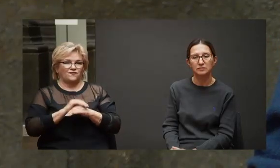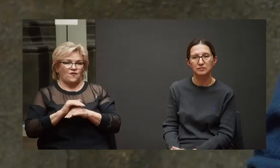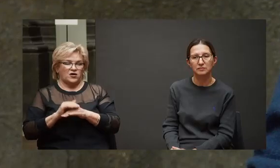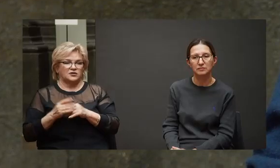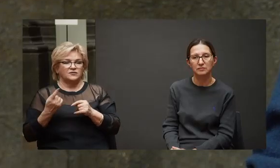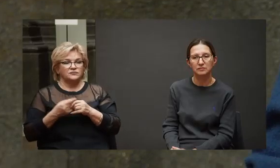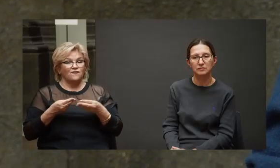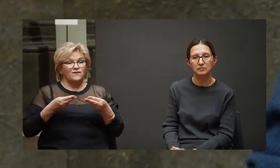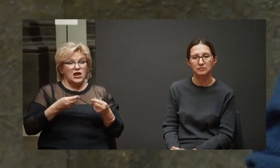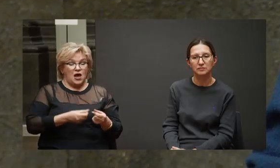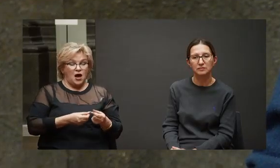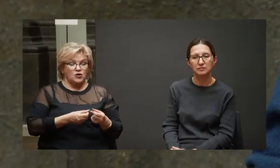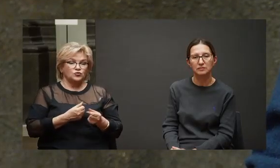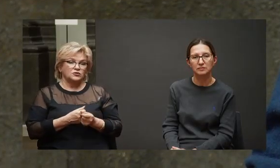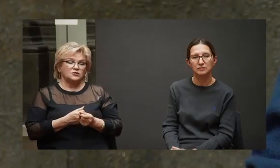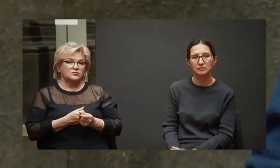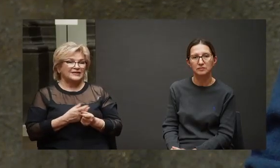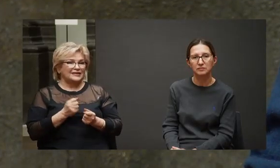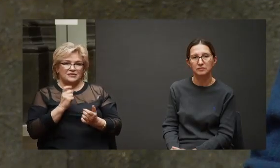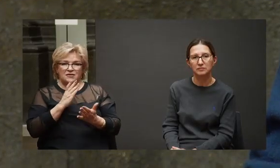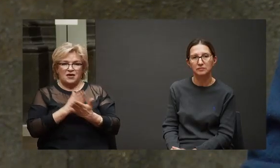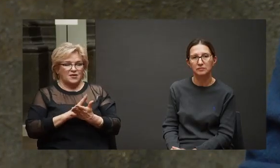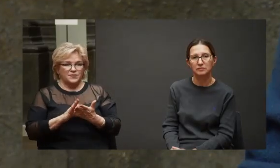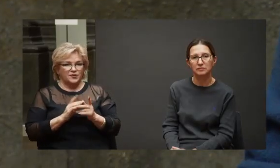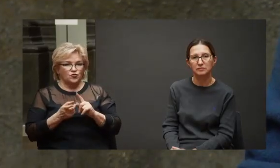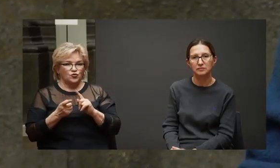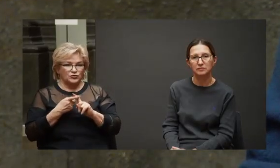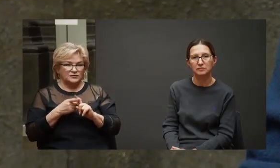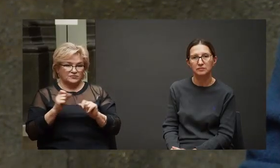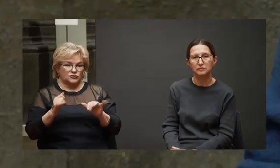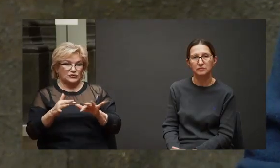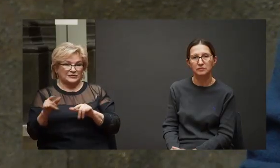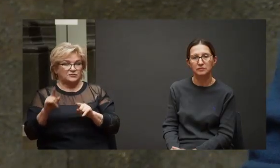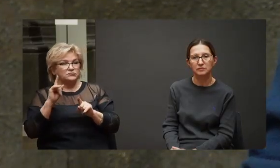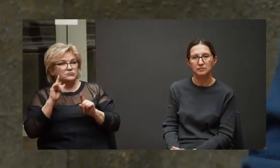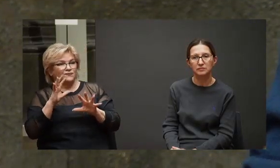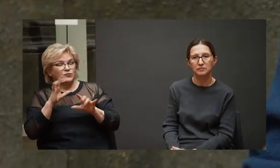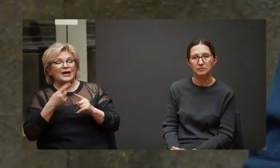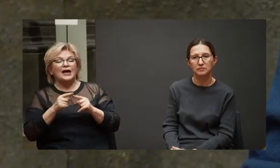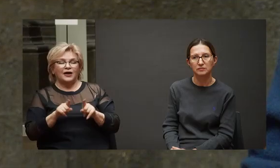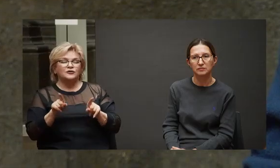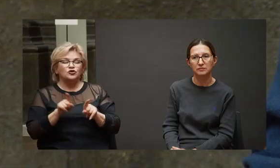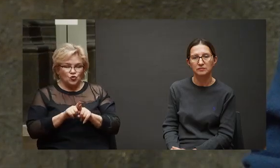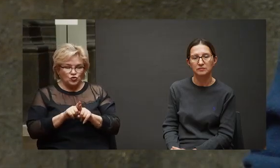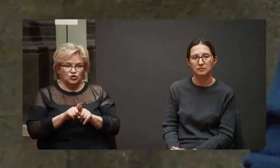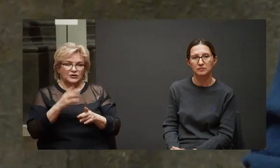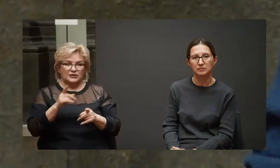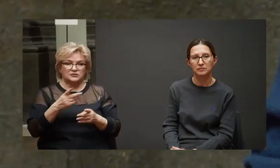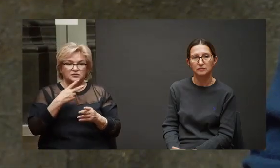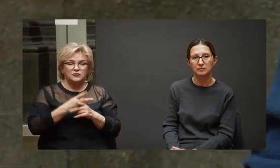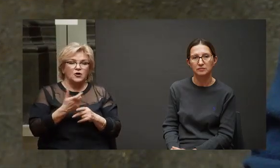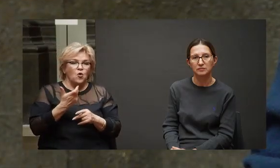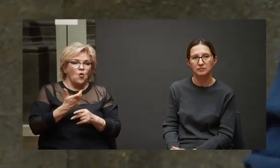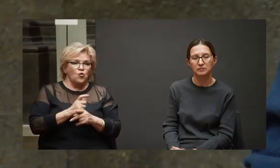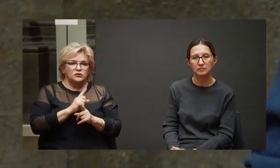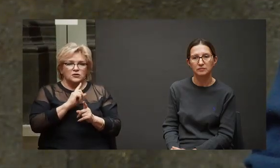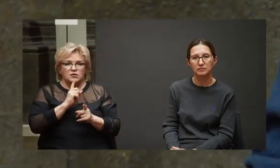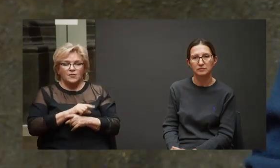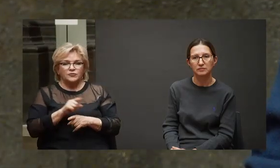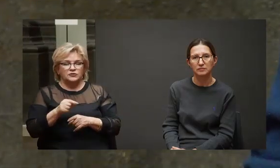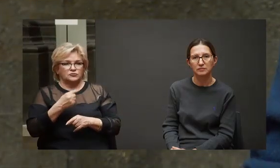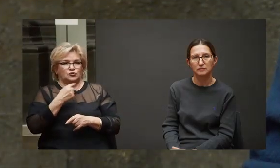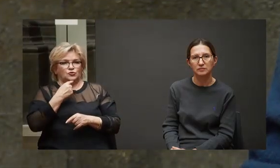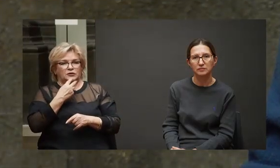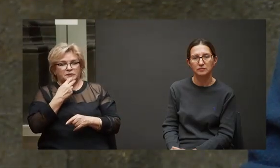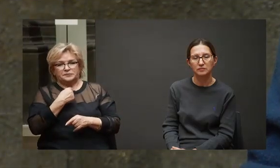которые влияют. Не напрямую они связаны со зрительным восприятием, хотя и это тоже, да, если вы видите что-то очень необычное, вам трудно